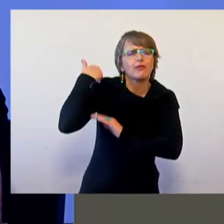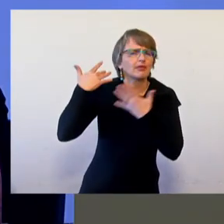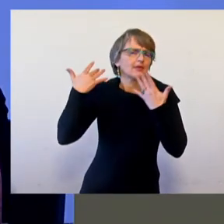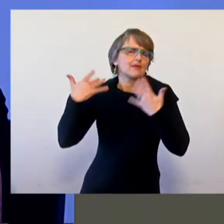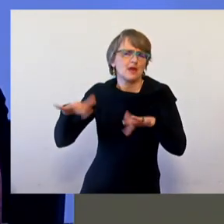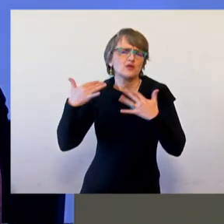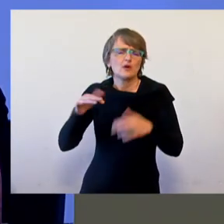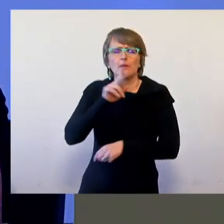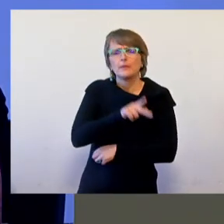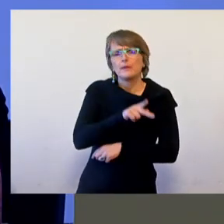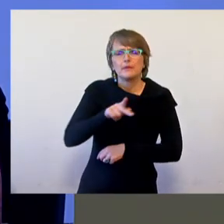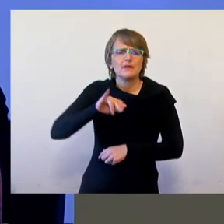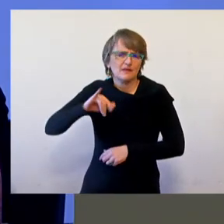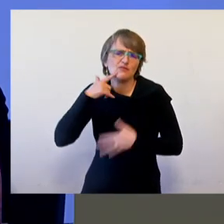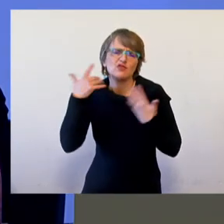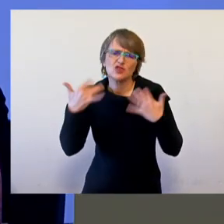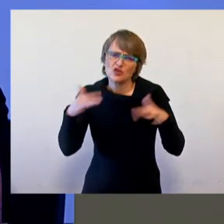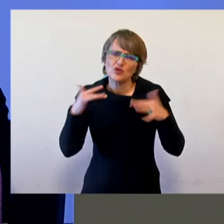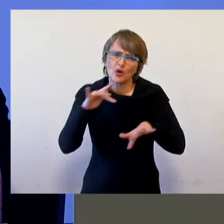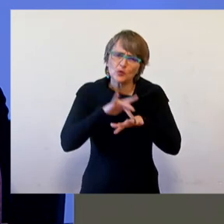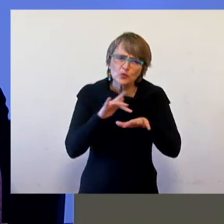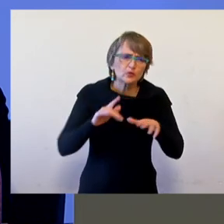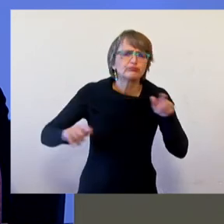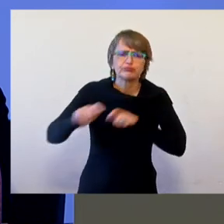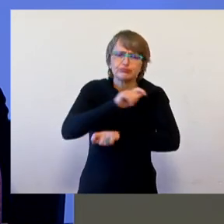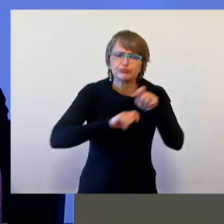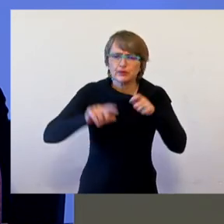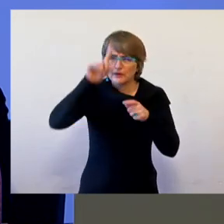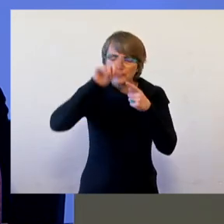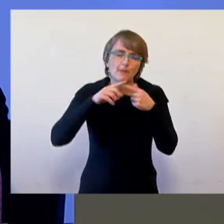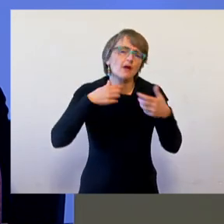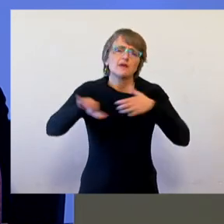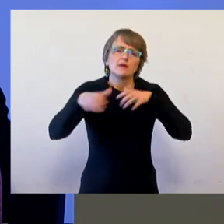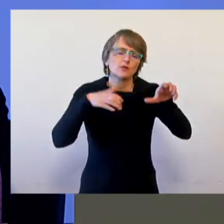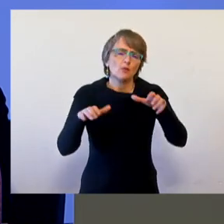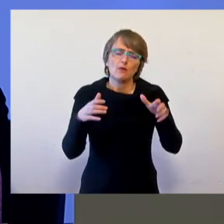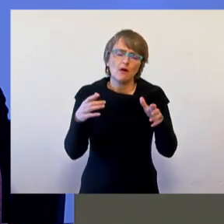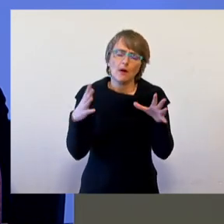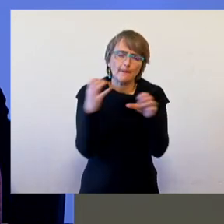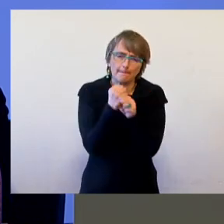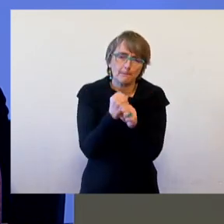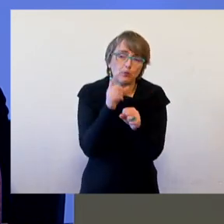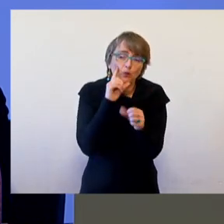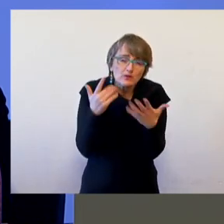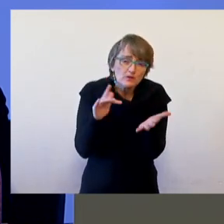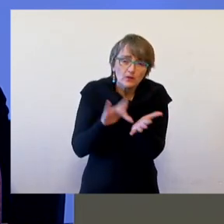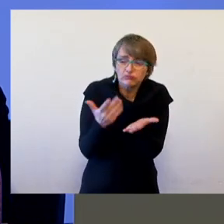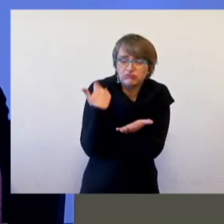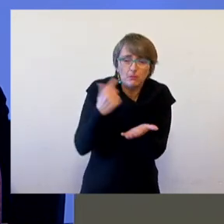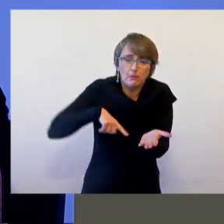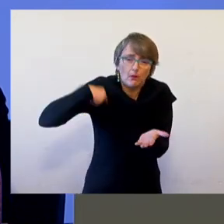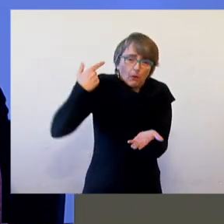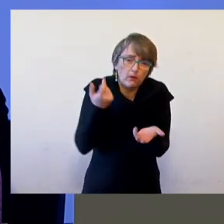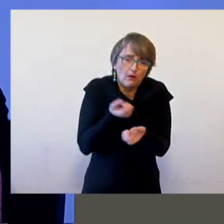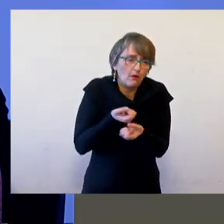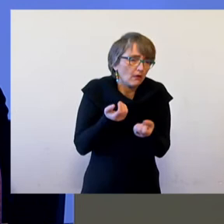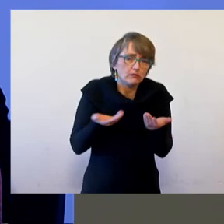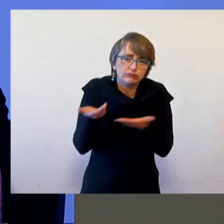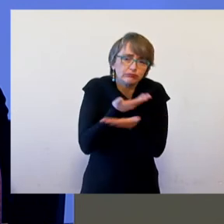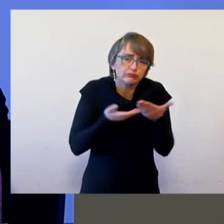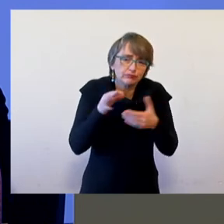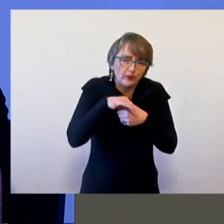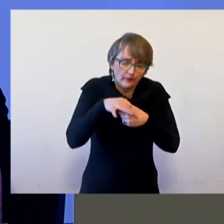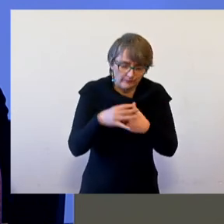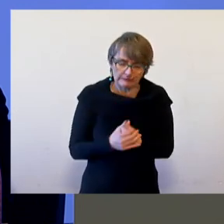sur la PPI, c'est-à-dire la partie investissement, donc je vais être très rapide dessus, vu que nous l'avons traitée très récemment. Mais